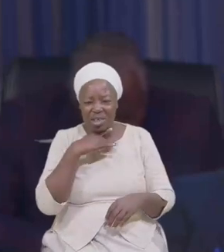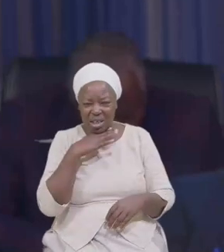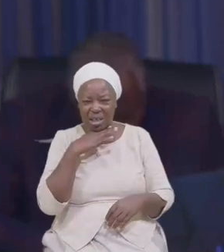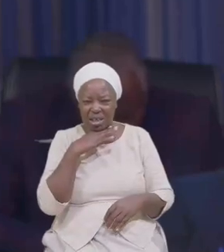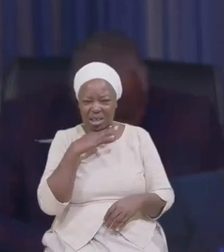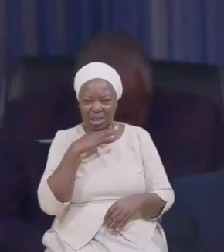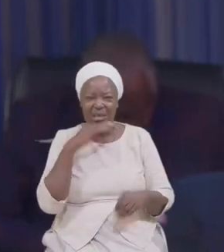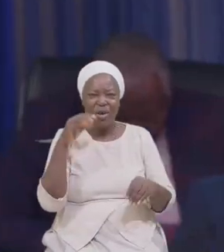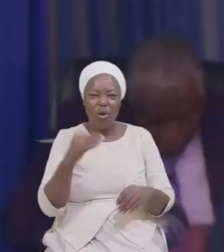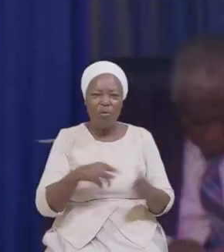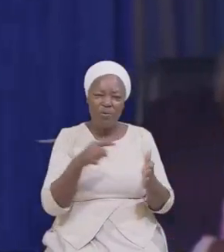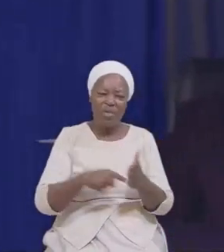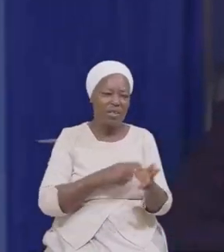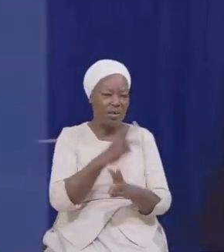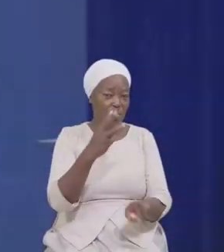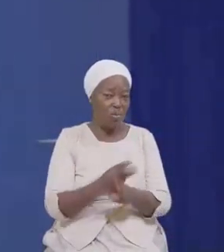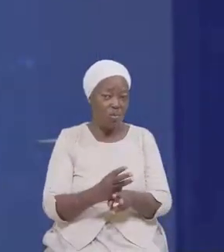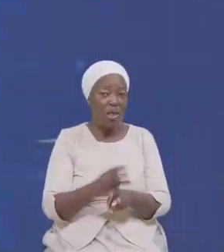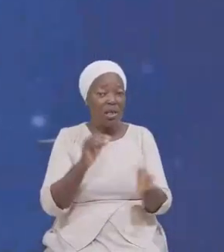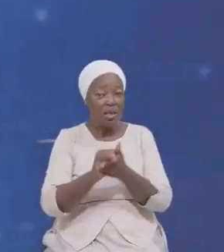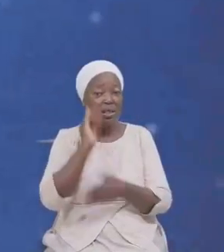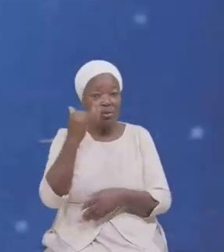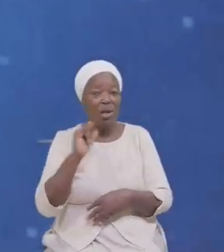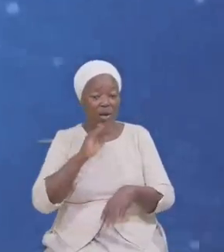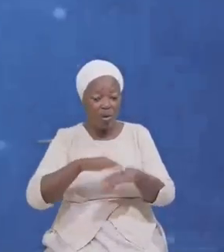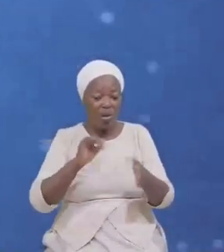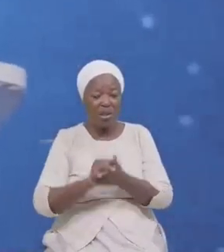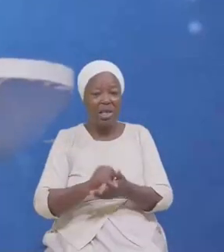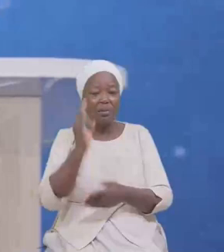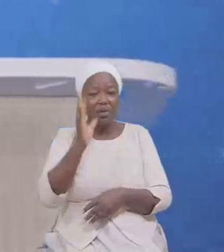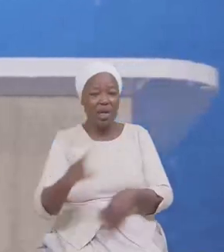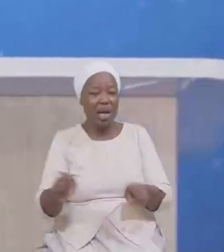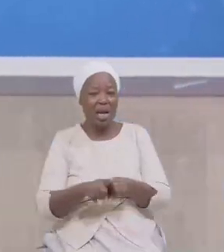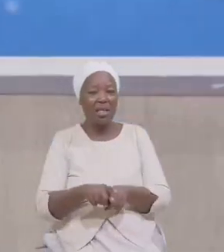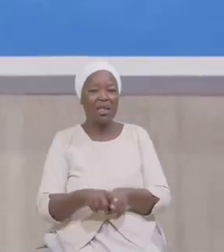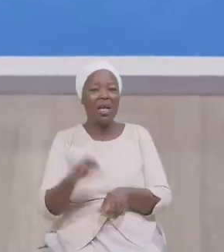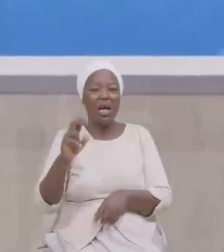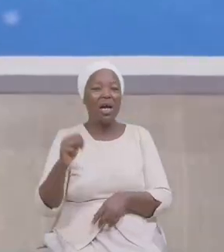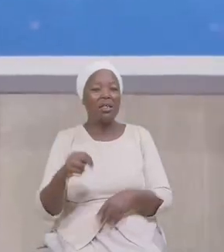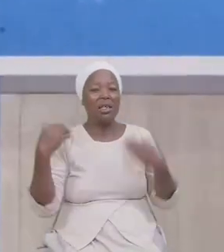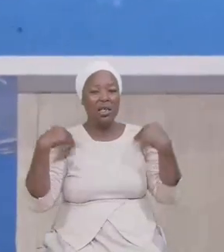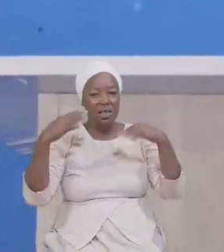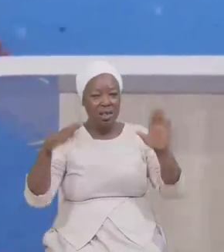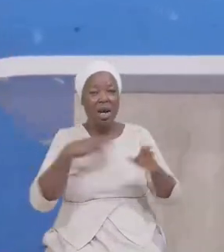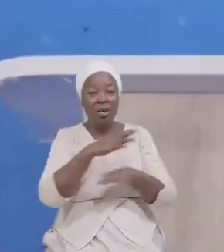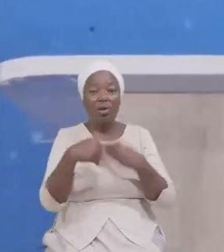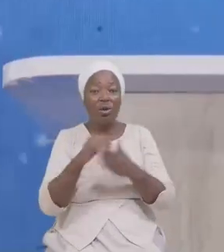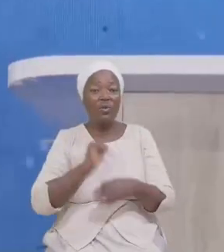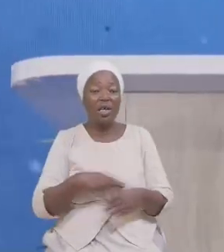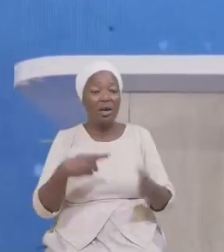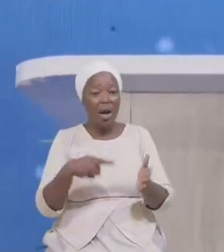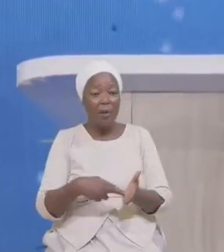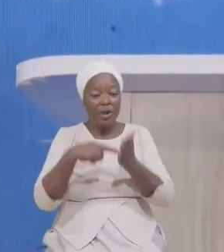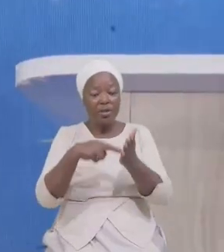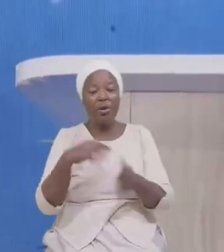ce monde. Voilà pourquoi il se réfère à ce ministre comme un ange. Et nous tous qui sommes ambassadeurs de Christ, nous